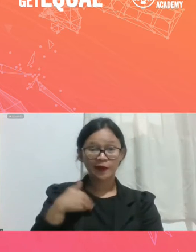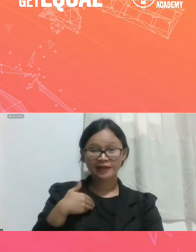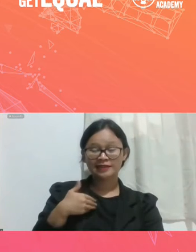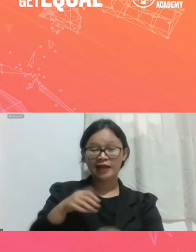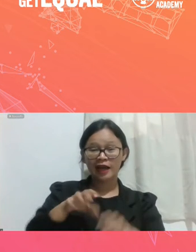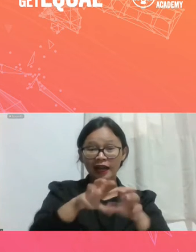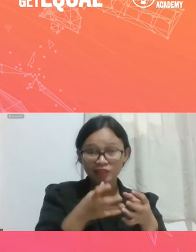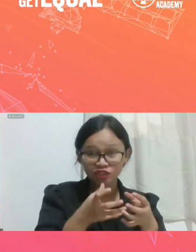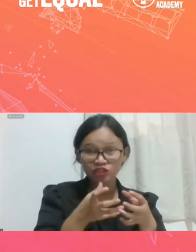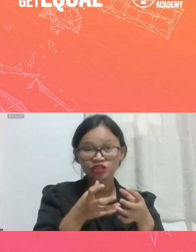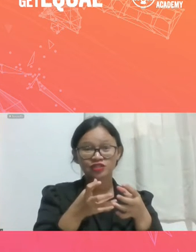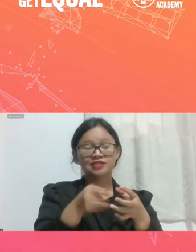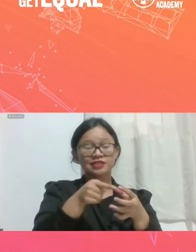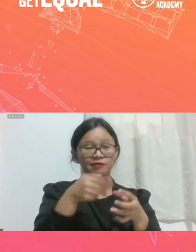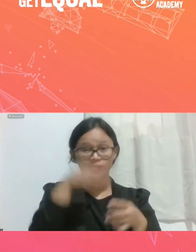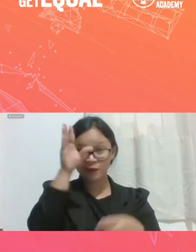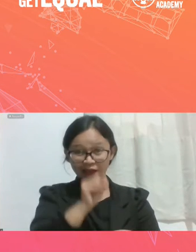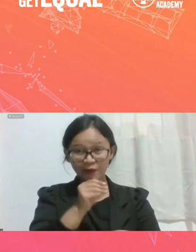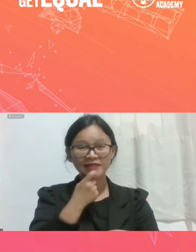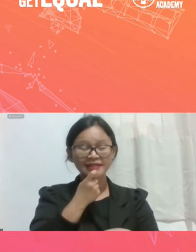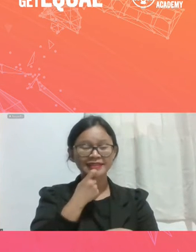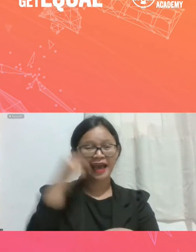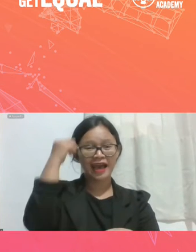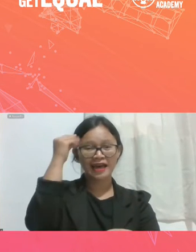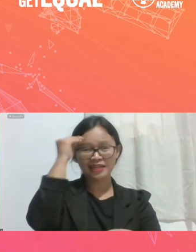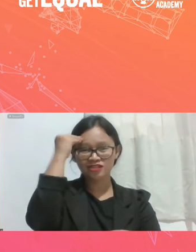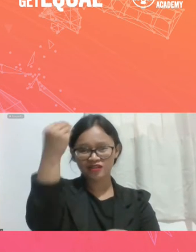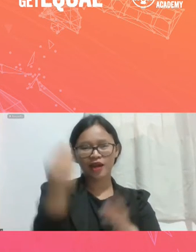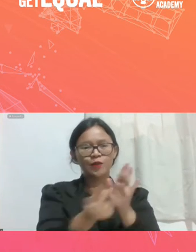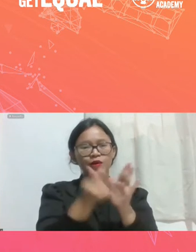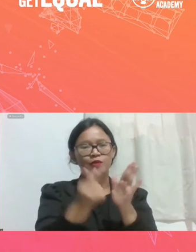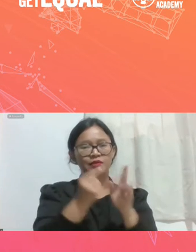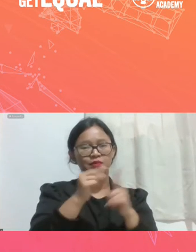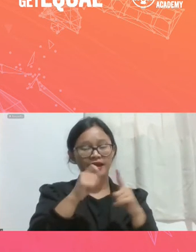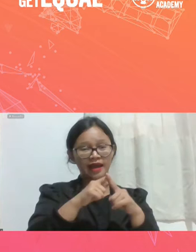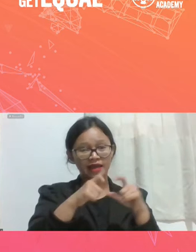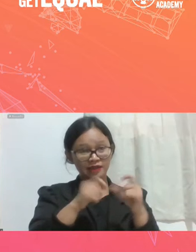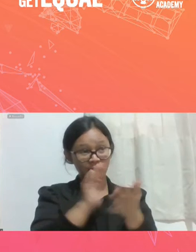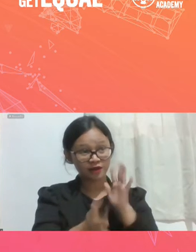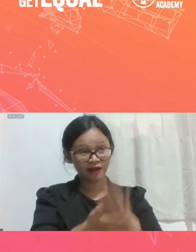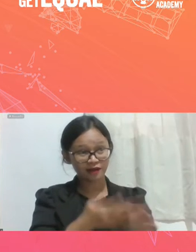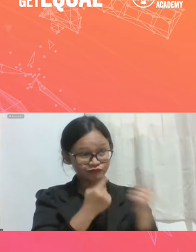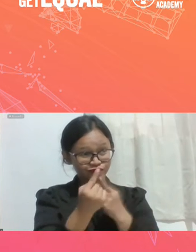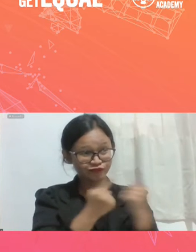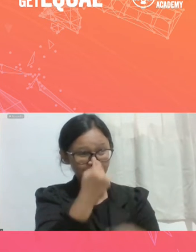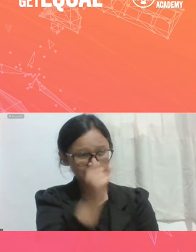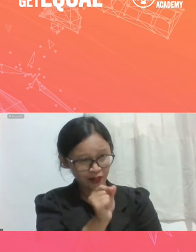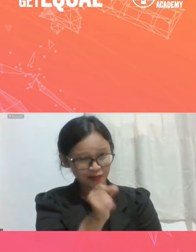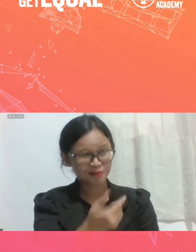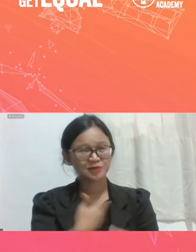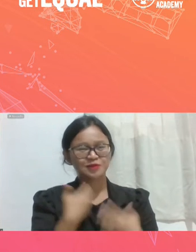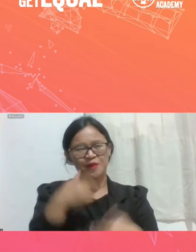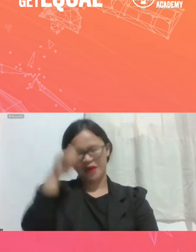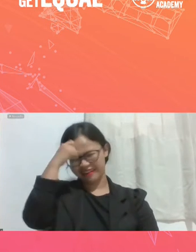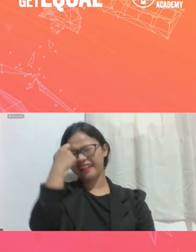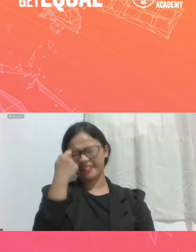kita udah bahas ya soal RUU penghapusan kekerasan seksual. Semoga masih ingat ya. Nah,